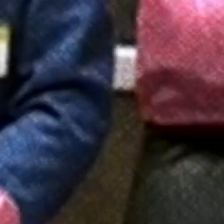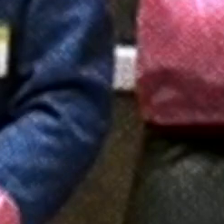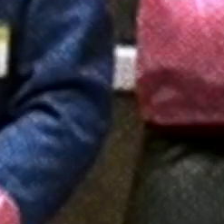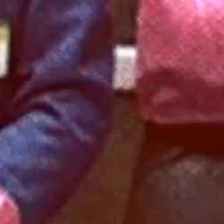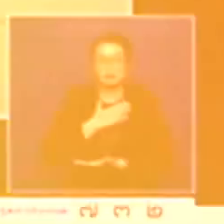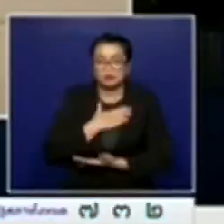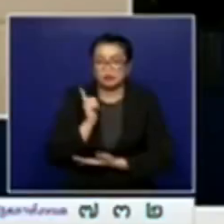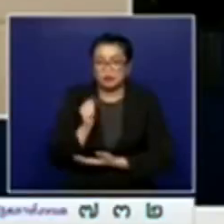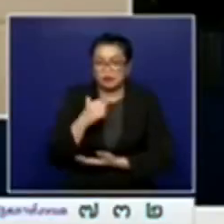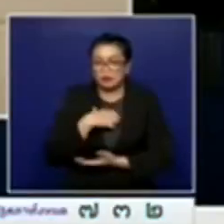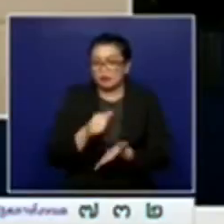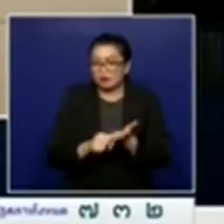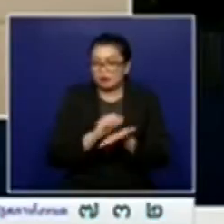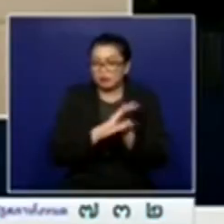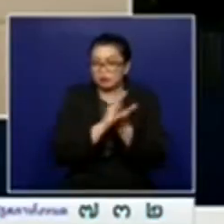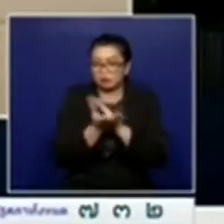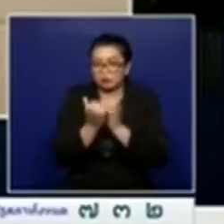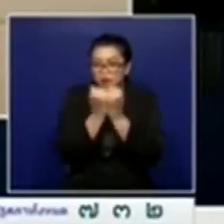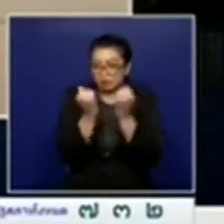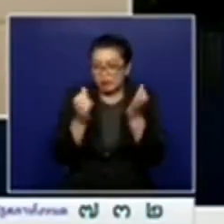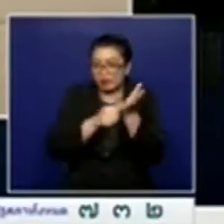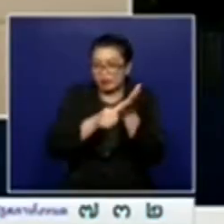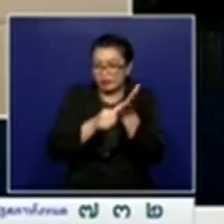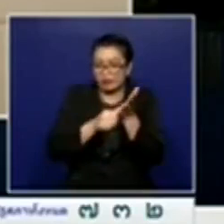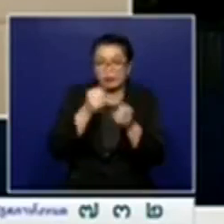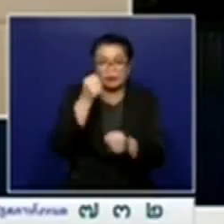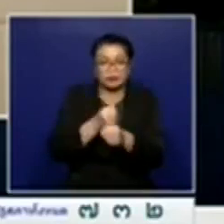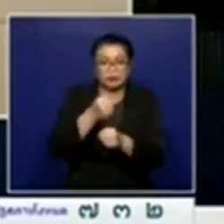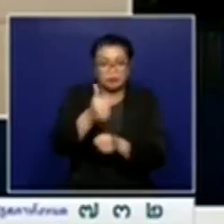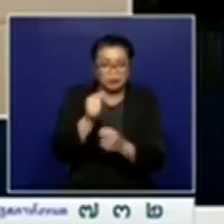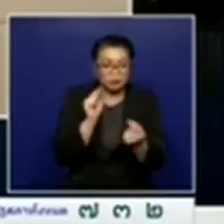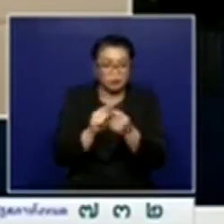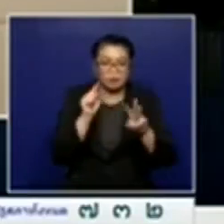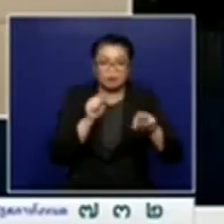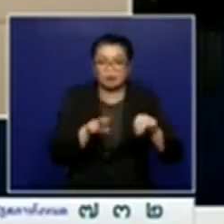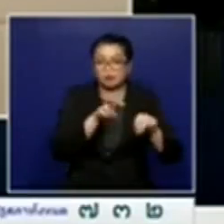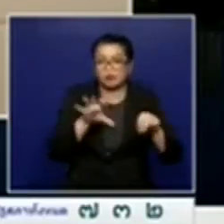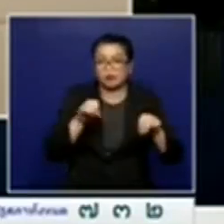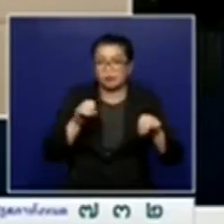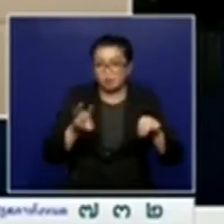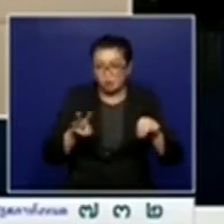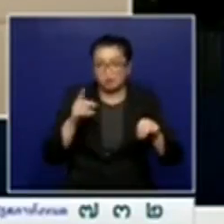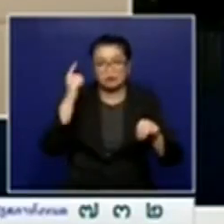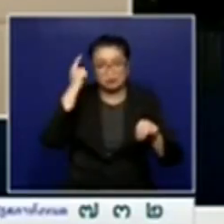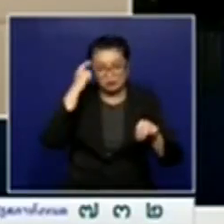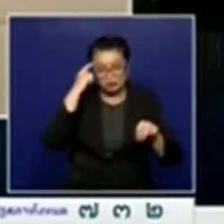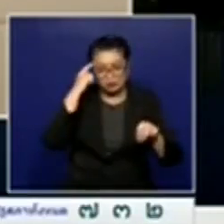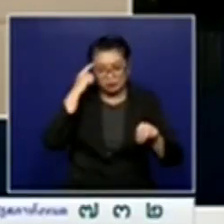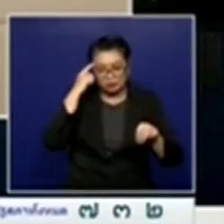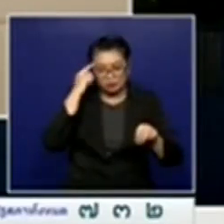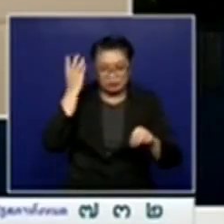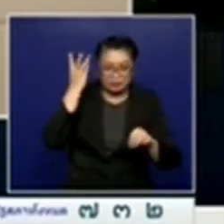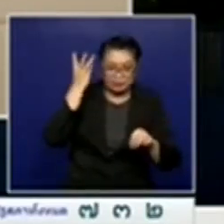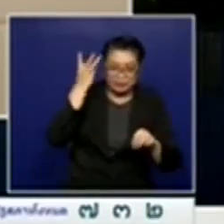เพราะดิฉันคิดว่าการเปิดทางให้มีการแก้ไขรัฐธรรมนูญโดยเฉพาะมาตรา256นั้นสามารถลดความตึ